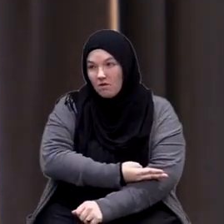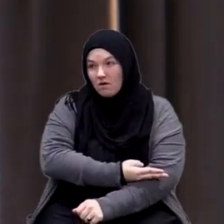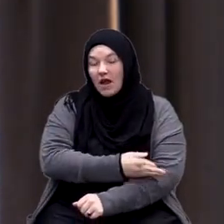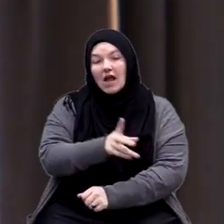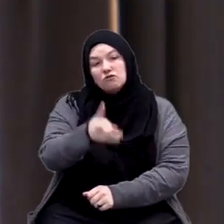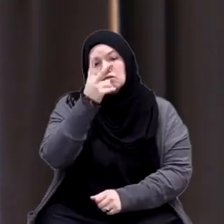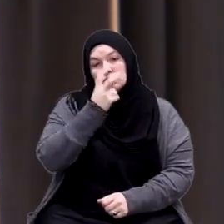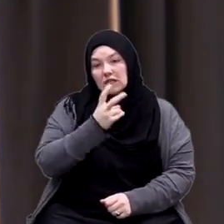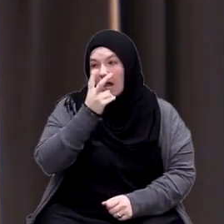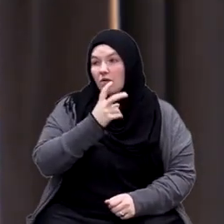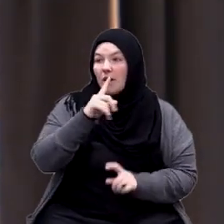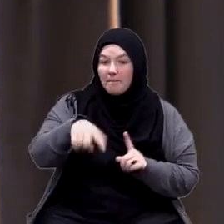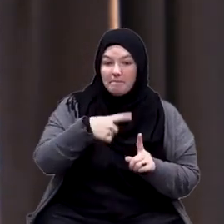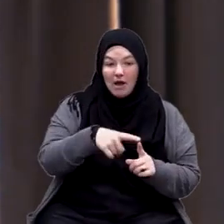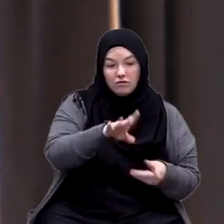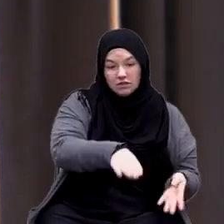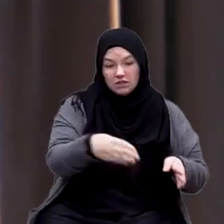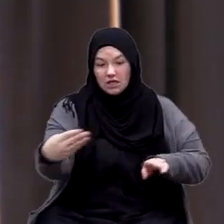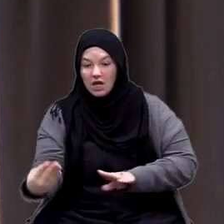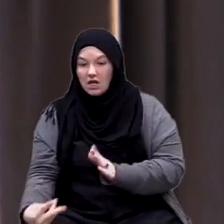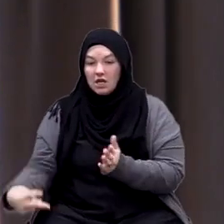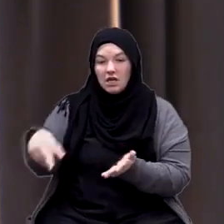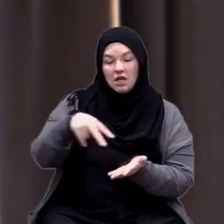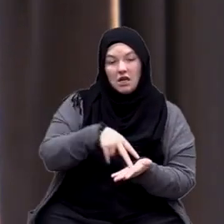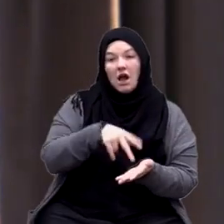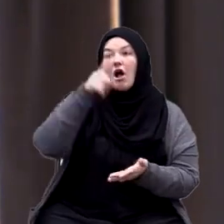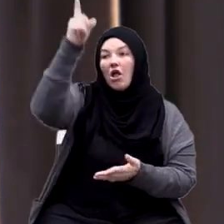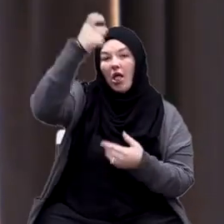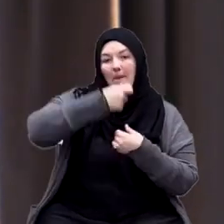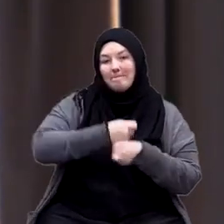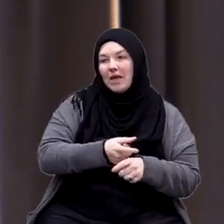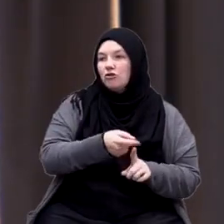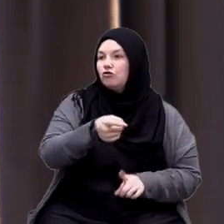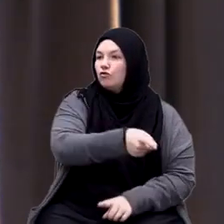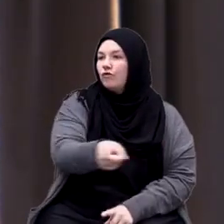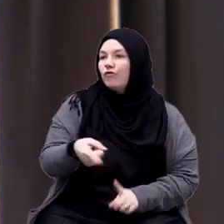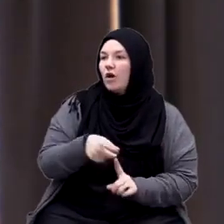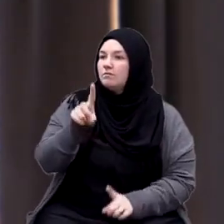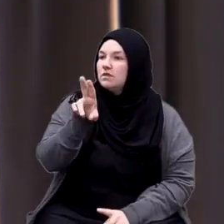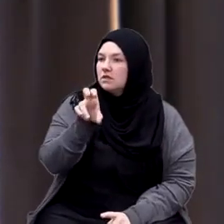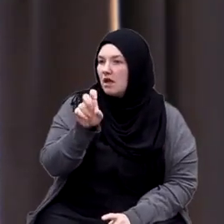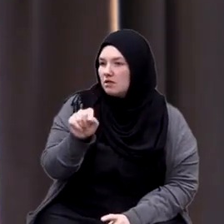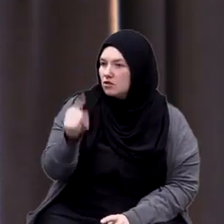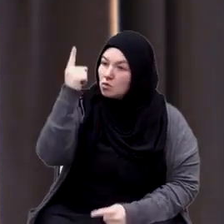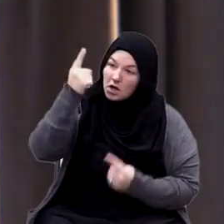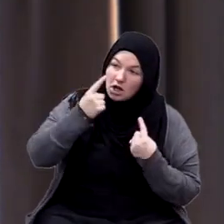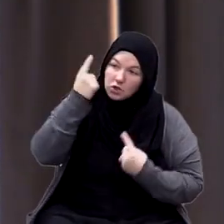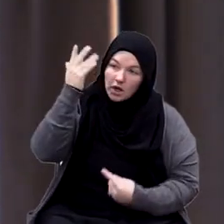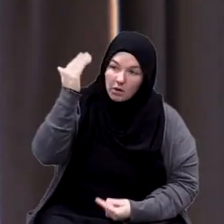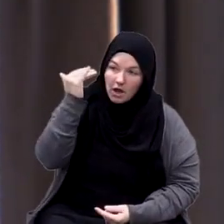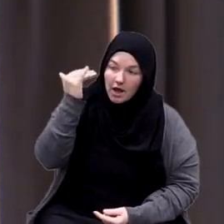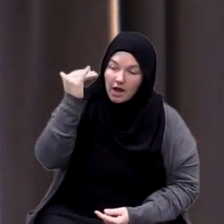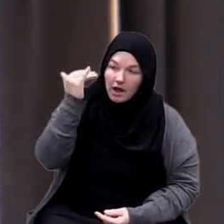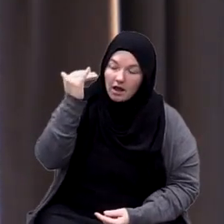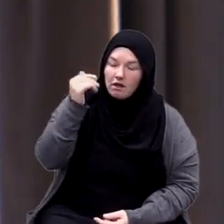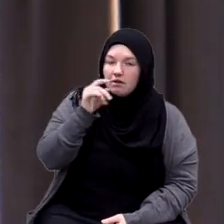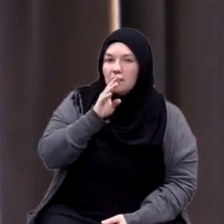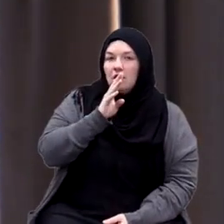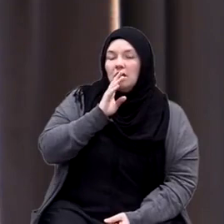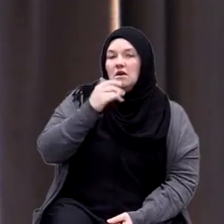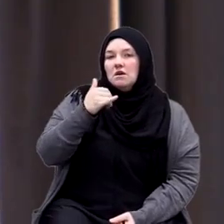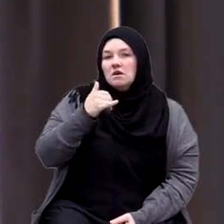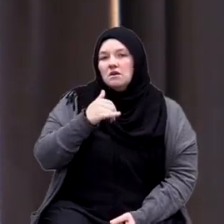resurrection, think about it. We've created you from dust. You're wondering because أَإِذَا